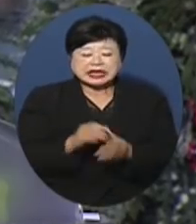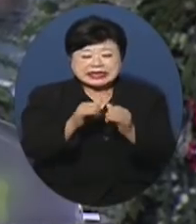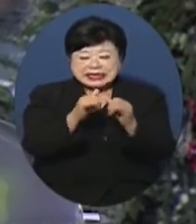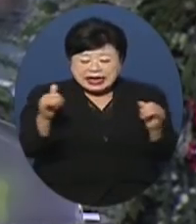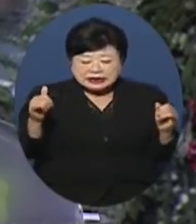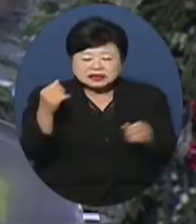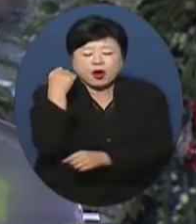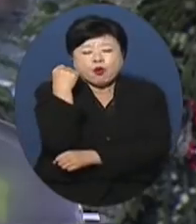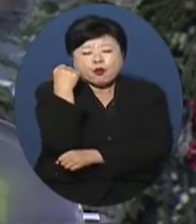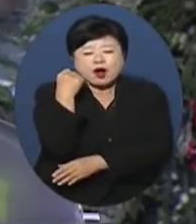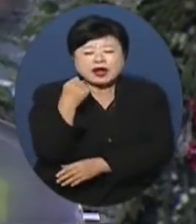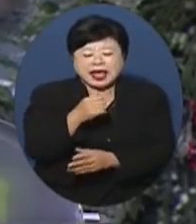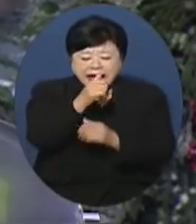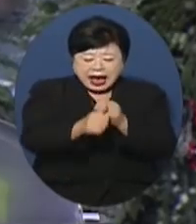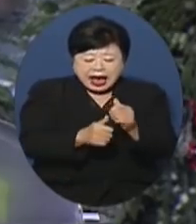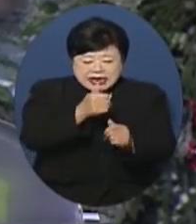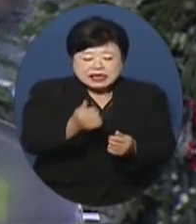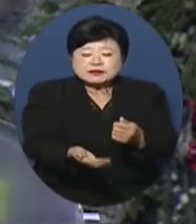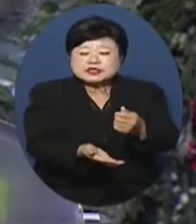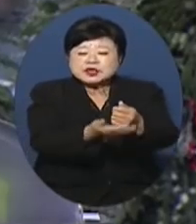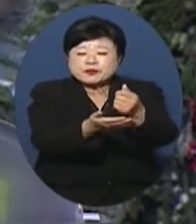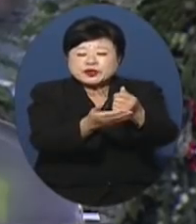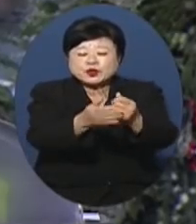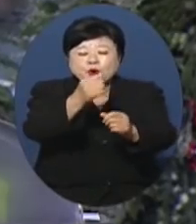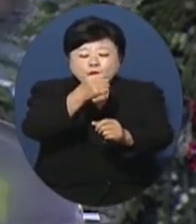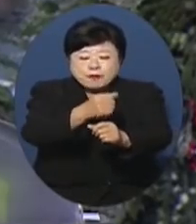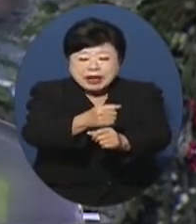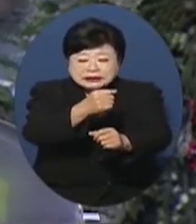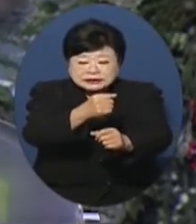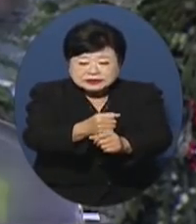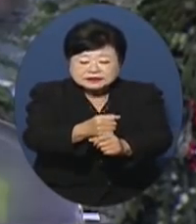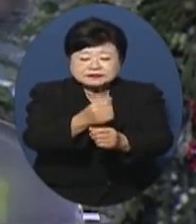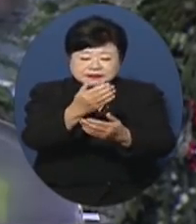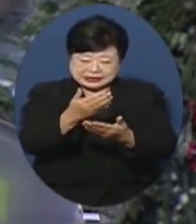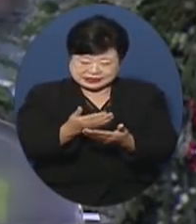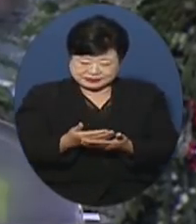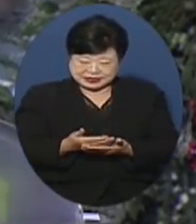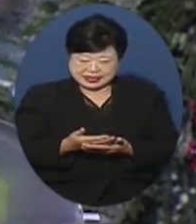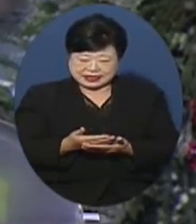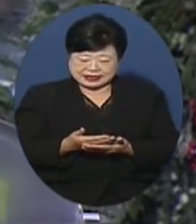인간은 원래 하나님을 섬기도록 지으심을 받았었으니